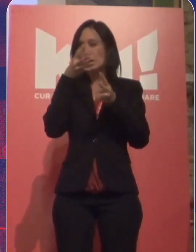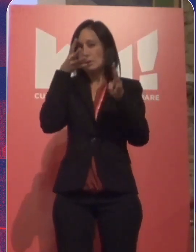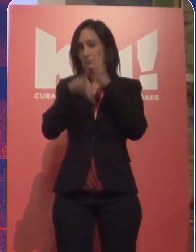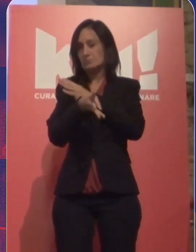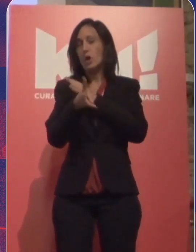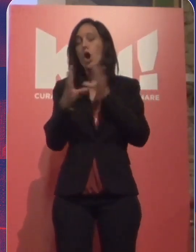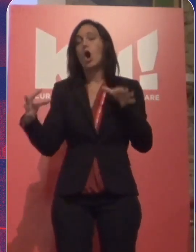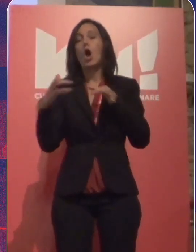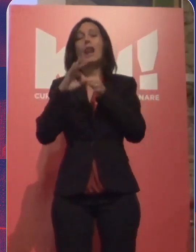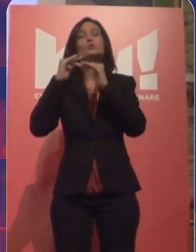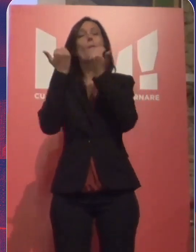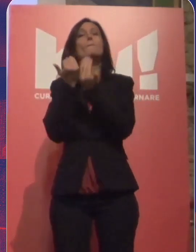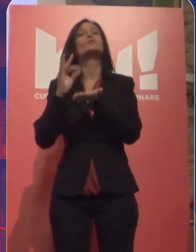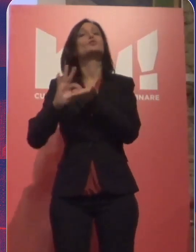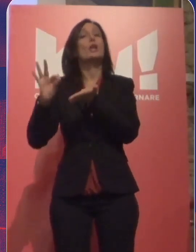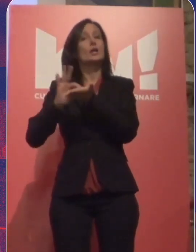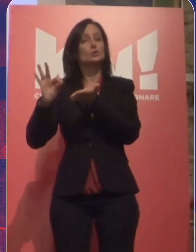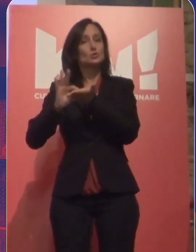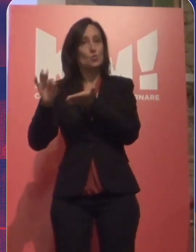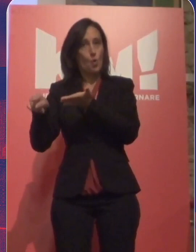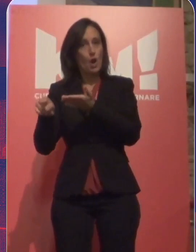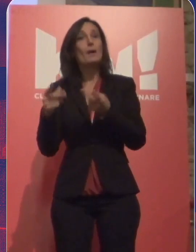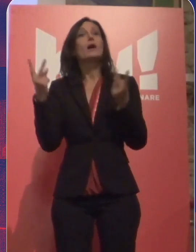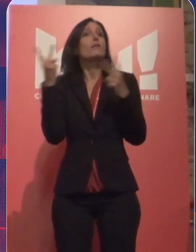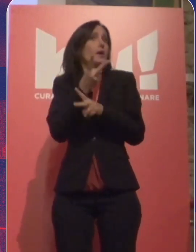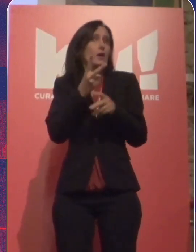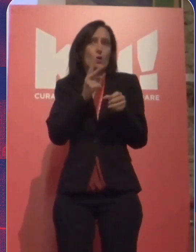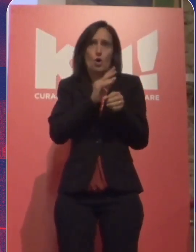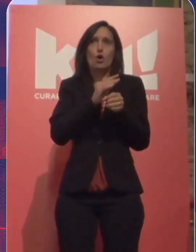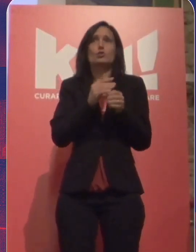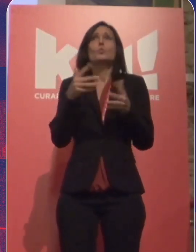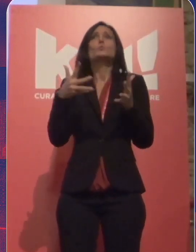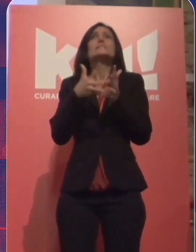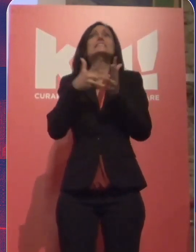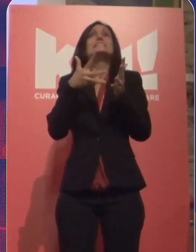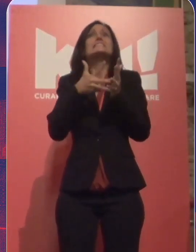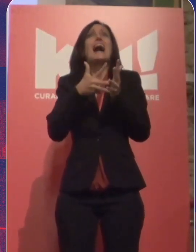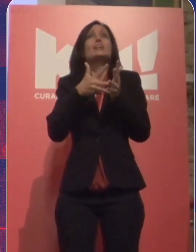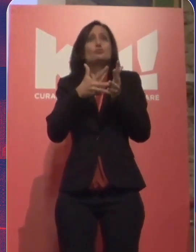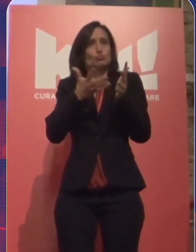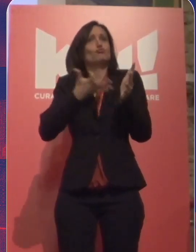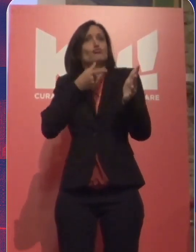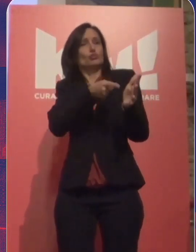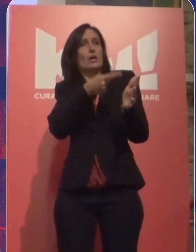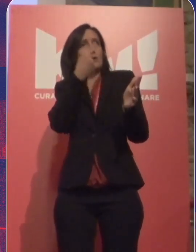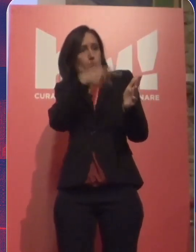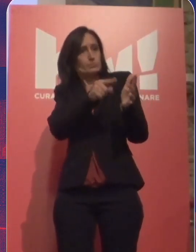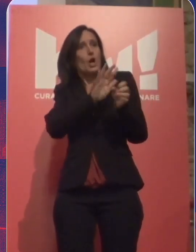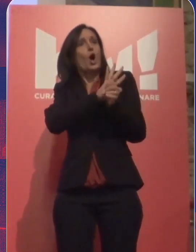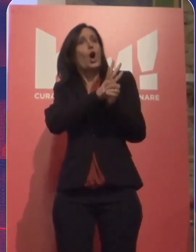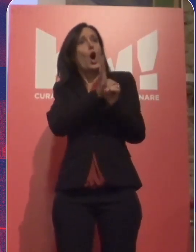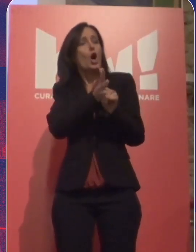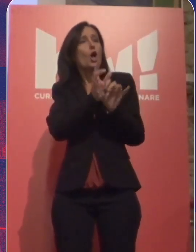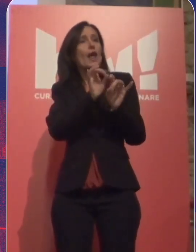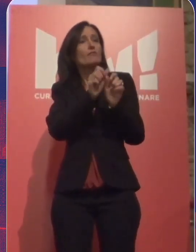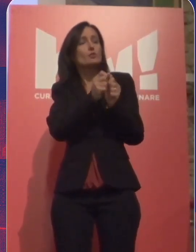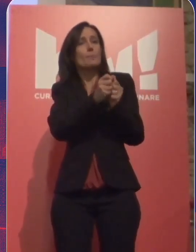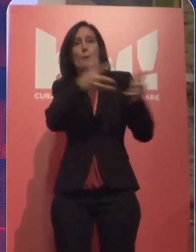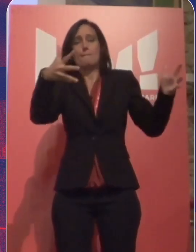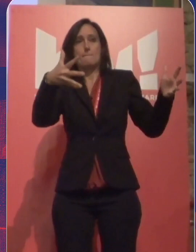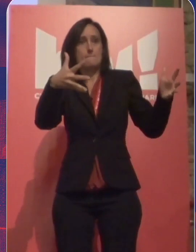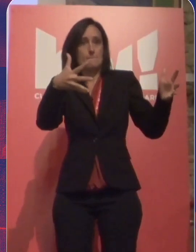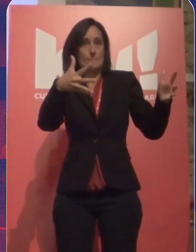il kovida potenziato è fuori è fuori di dubbio allora tra questi sintomi il sintomo del